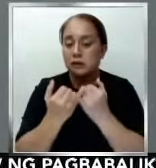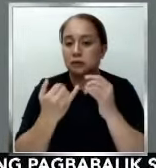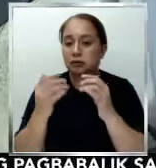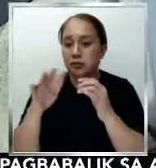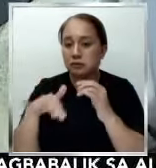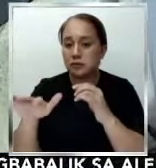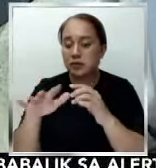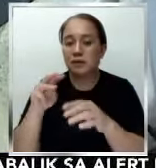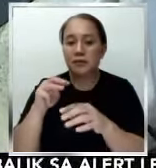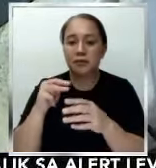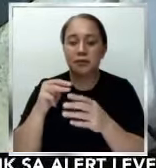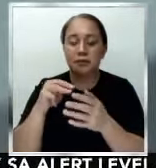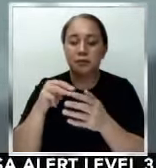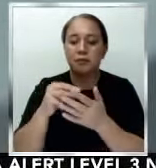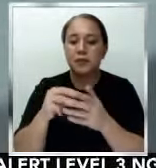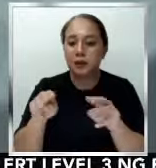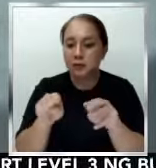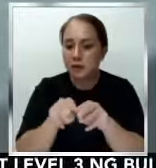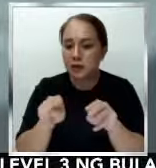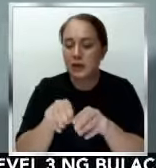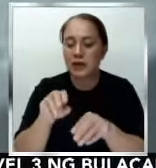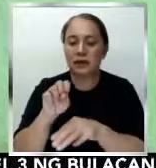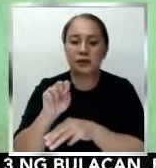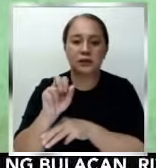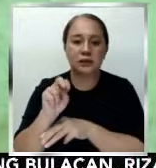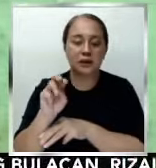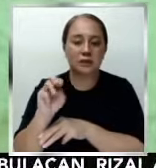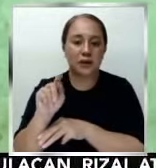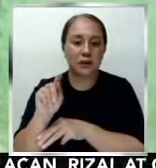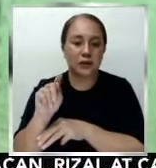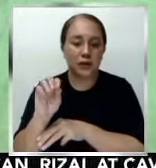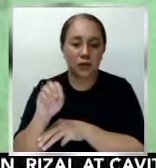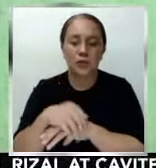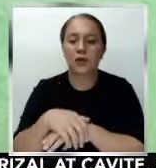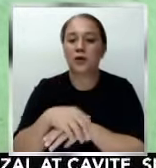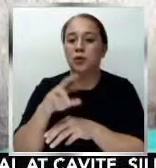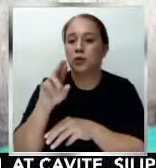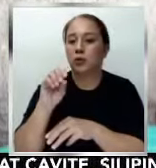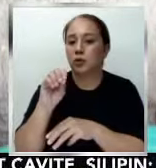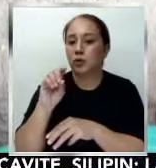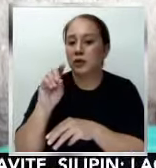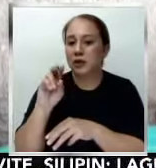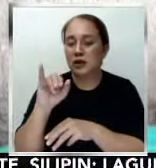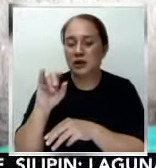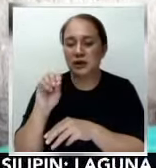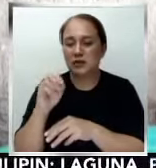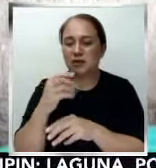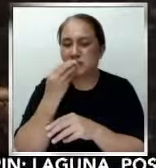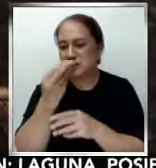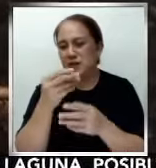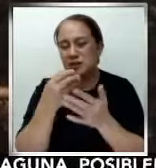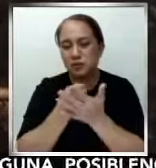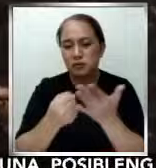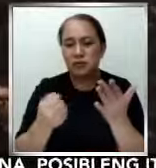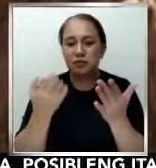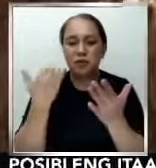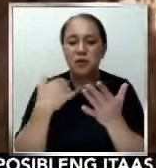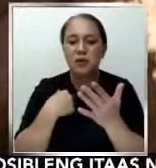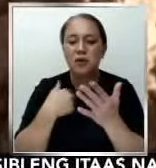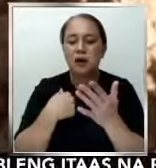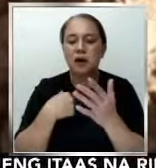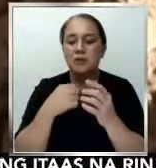Marikina at sa San Mateo at Rodriguez Rizal, papatlang-patlang din ang supply ng tubig dahil sa ginagawang maintenance